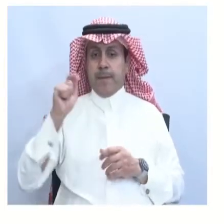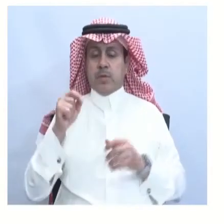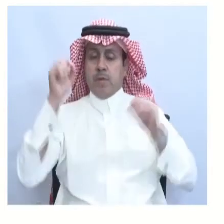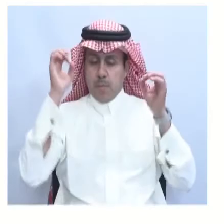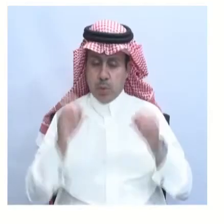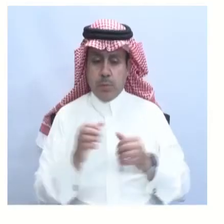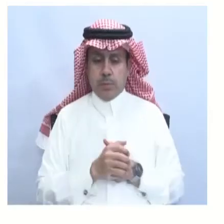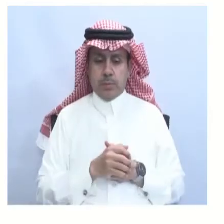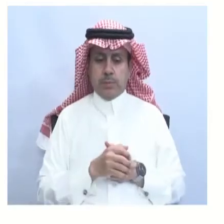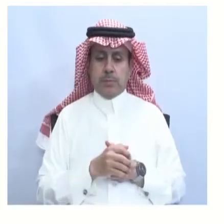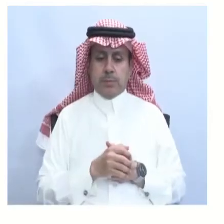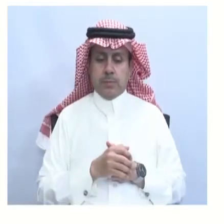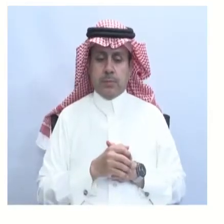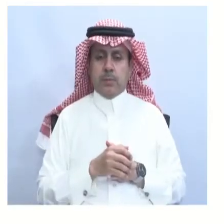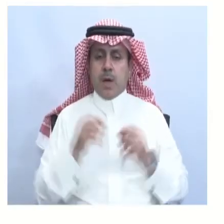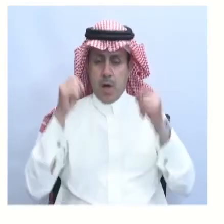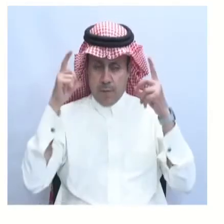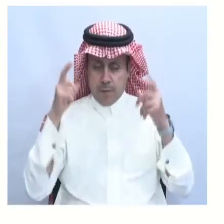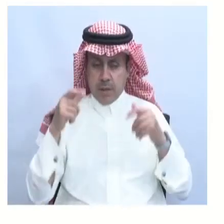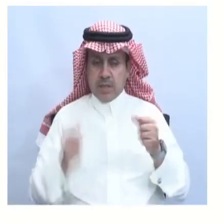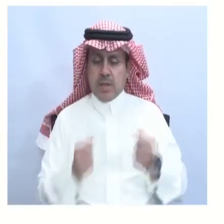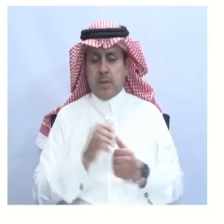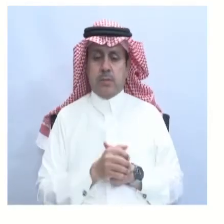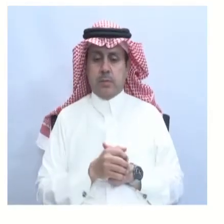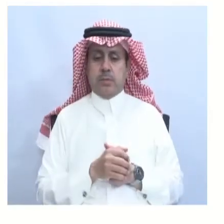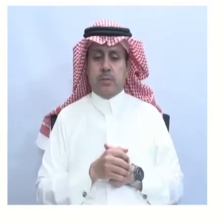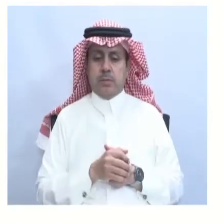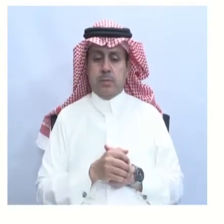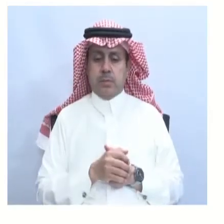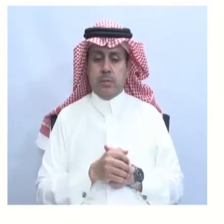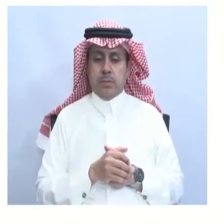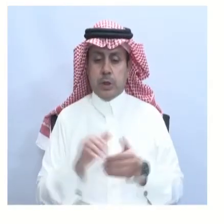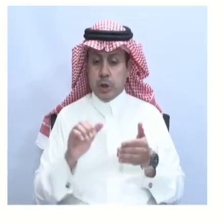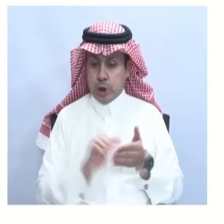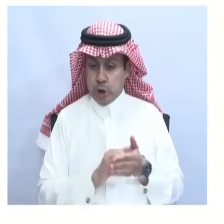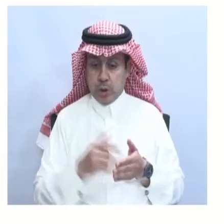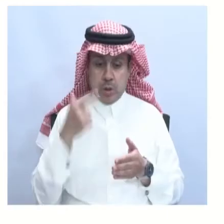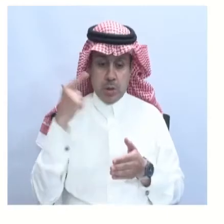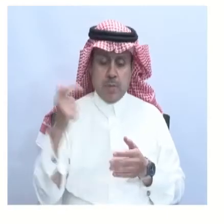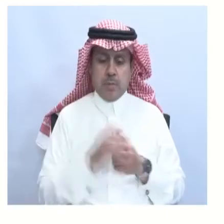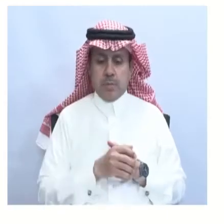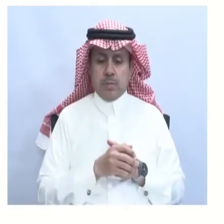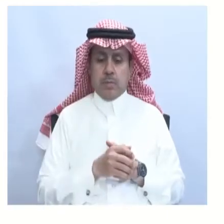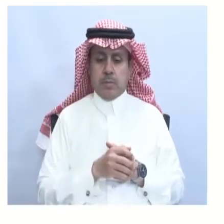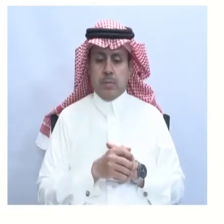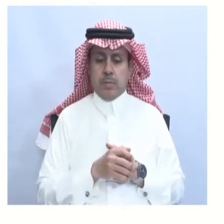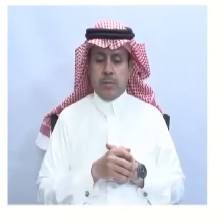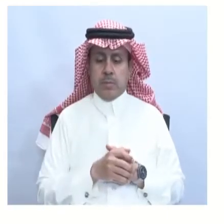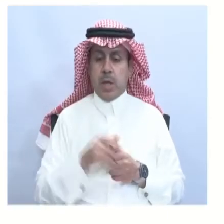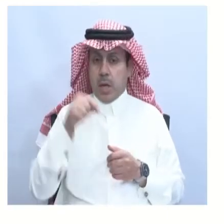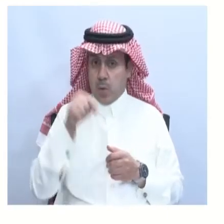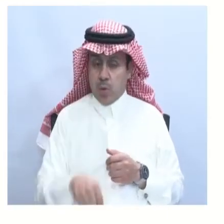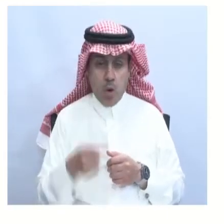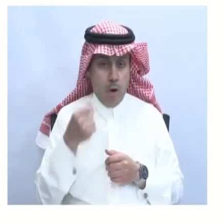معتبر يعرف به البائع هذه السياره ناتي الى الشرط السابع من شروط البيع وهو ان